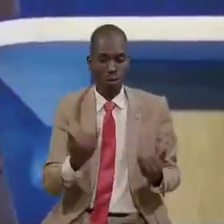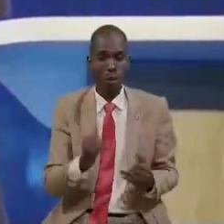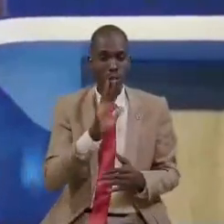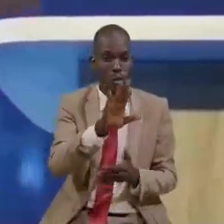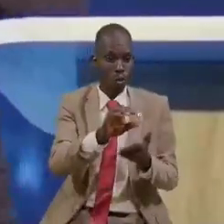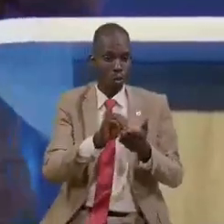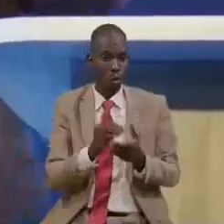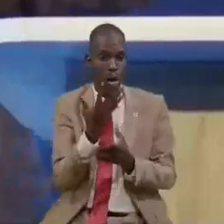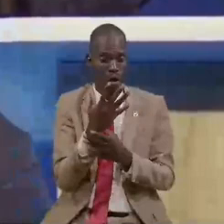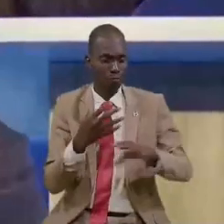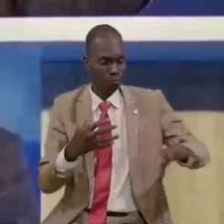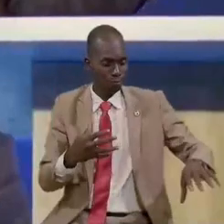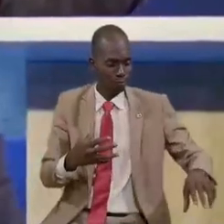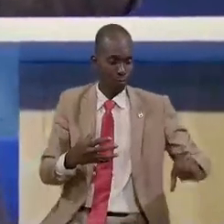lui